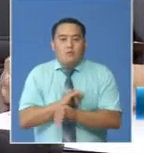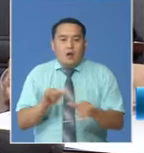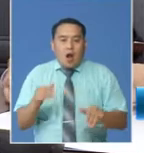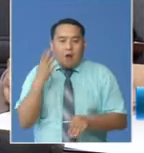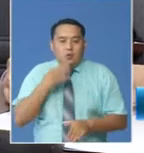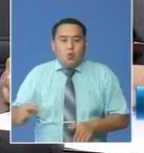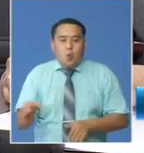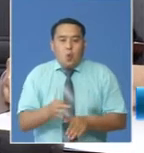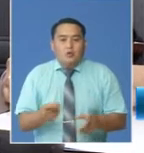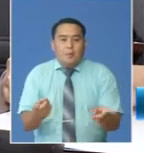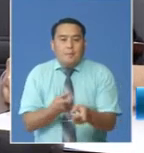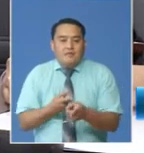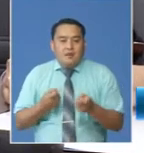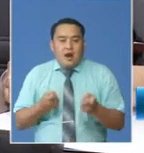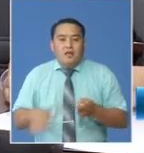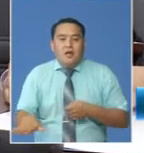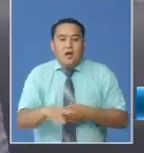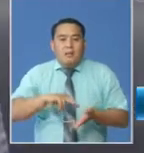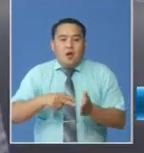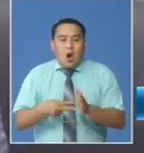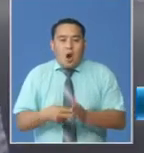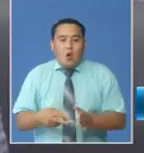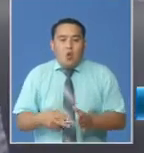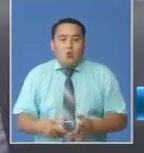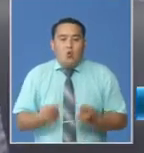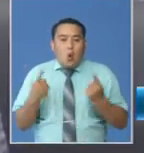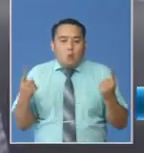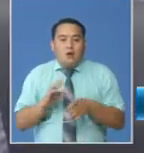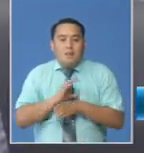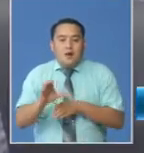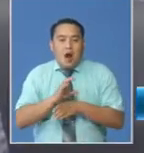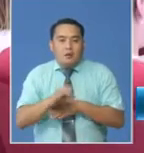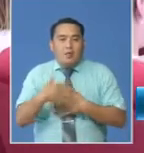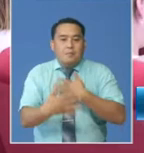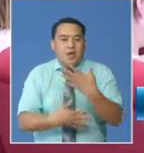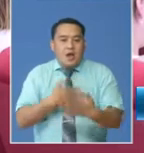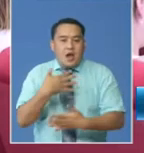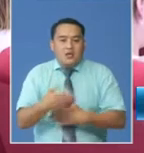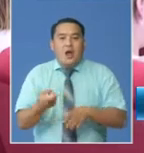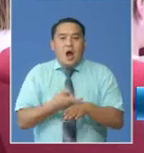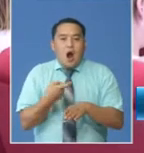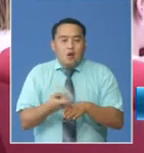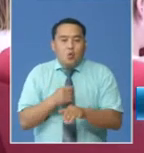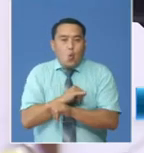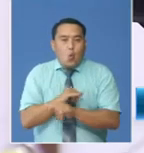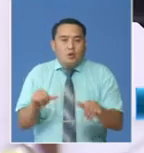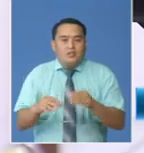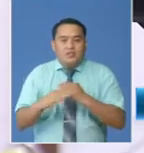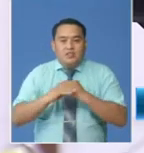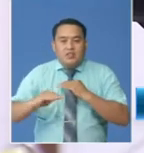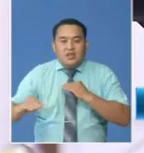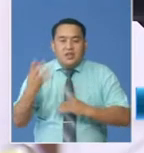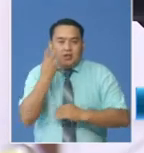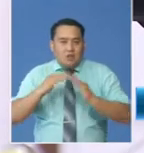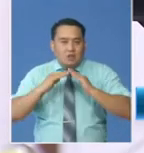область – привлекательный для них регион. Они планируют развернуть у нас крупнейшее производство по переработке картофеля и увеличить территории